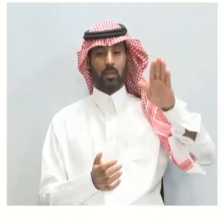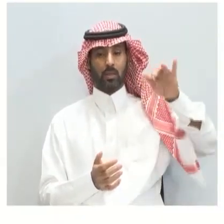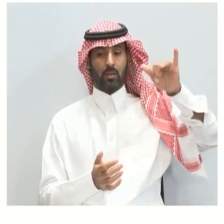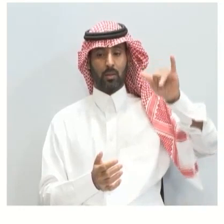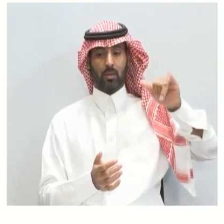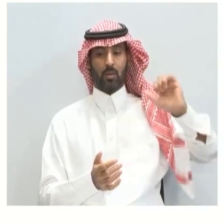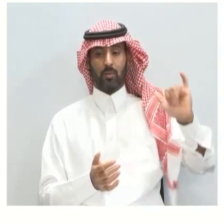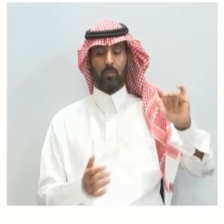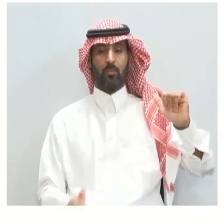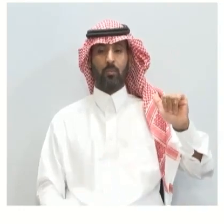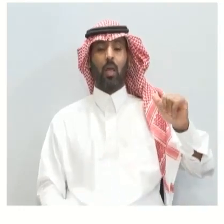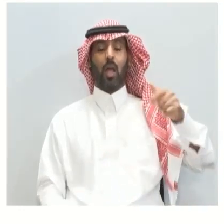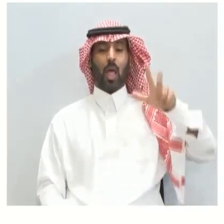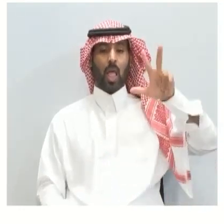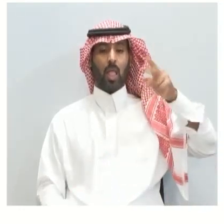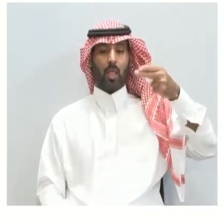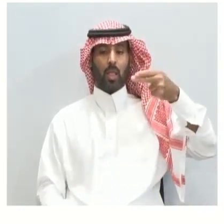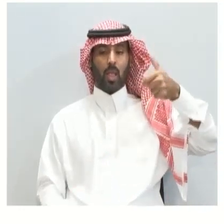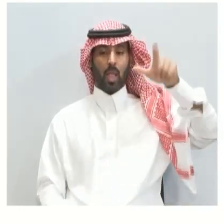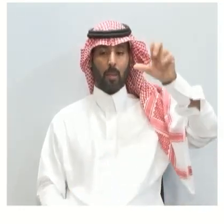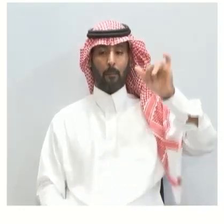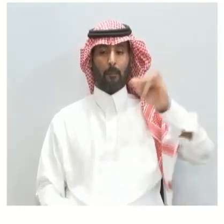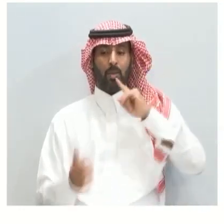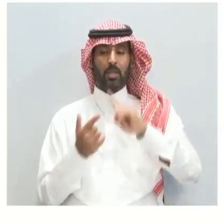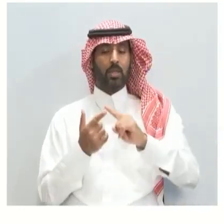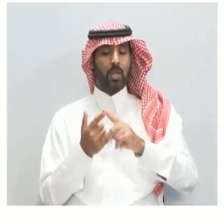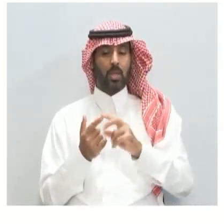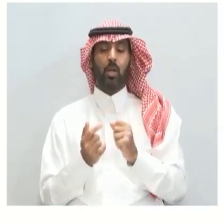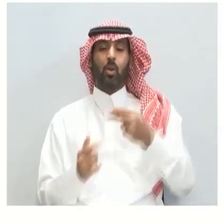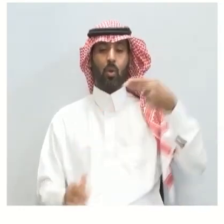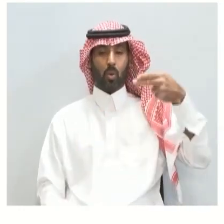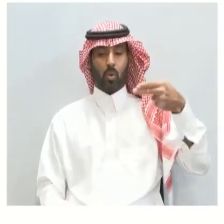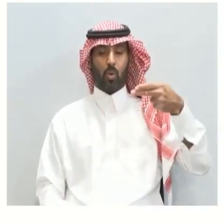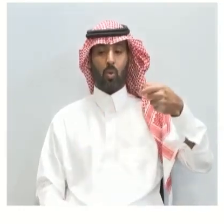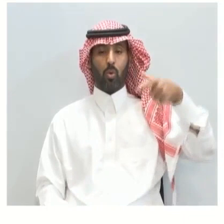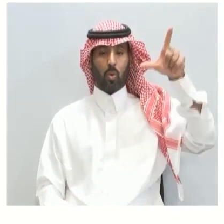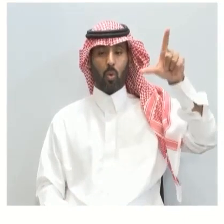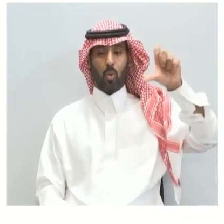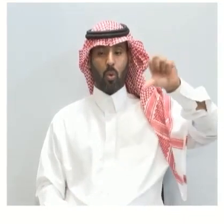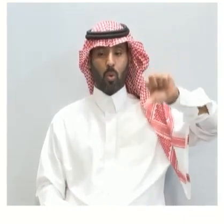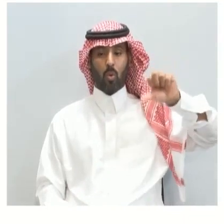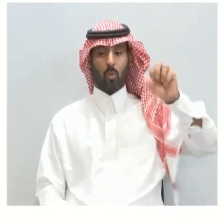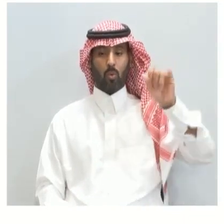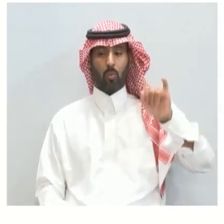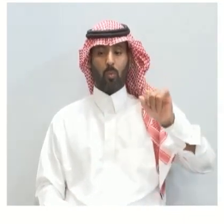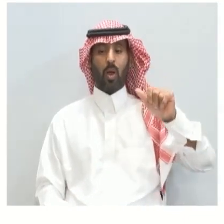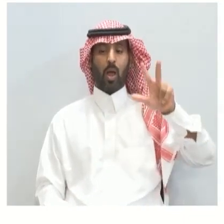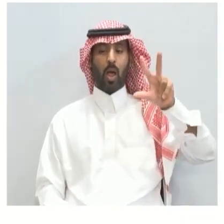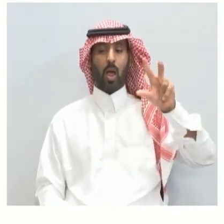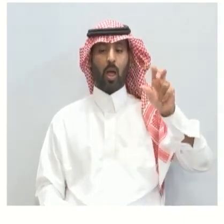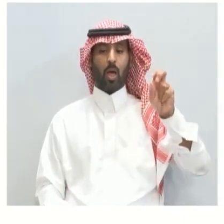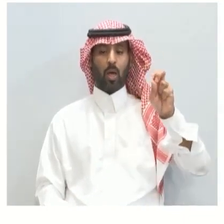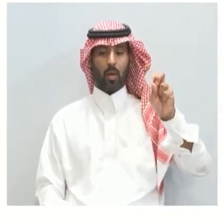القران وكما هو ظاهر امامه كذلك في الكتاب علوم القران اي علوم كتاب الله جل وعلا وكل ما